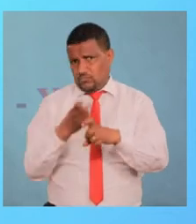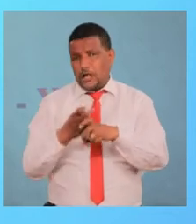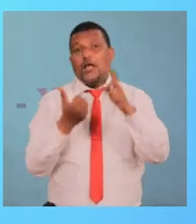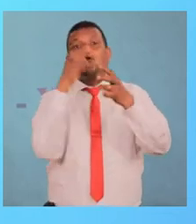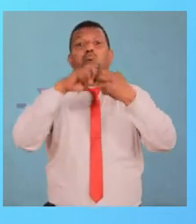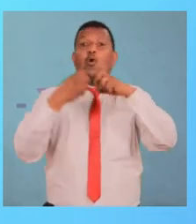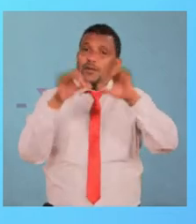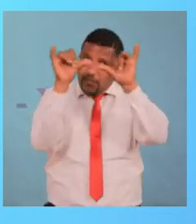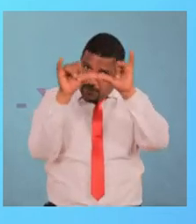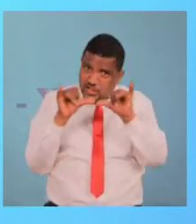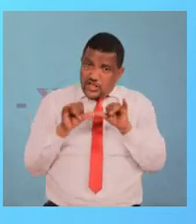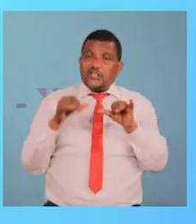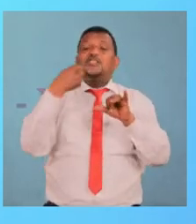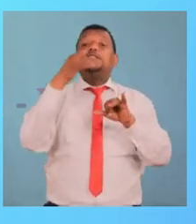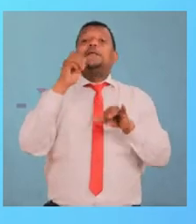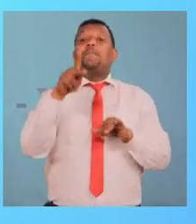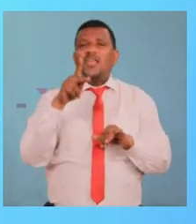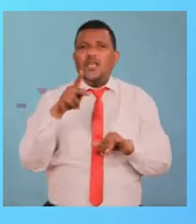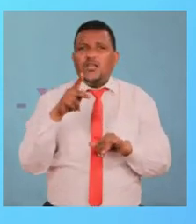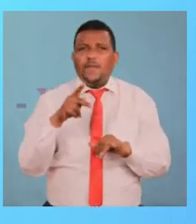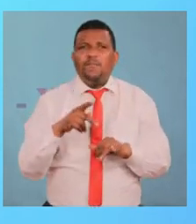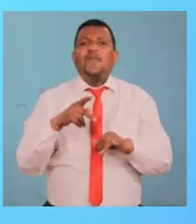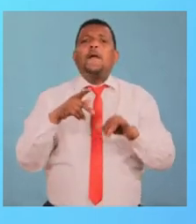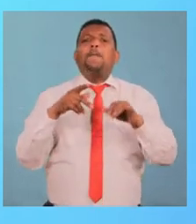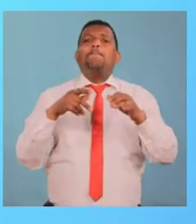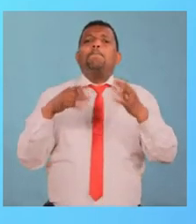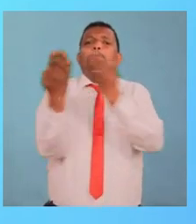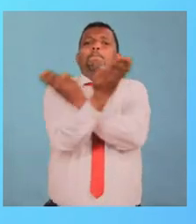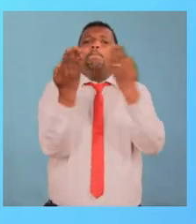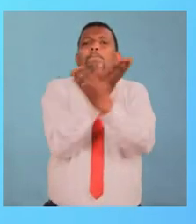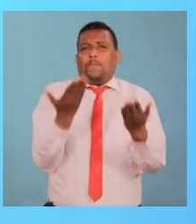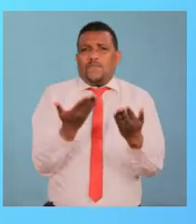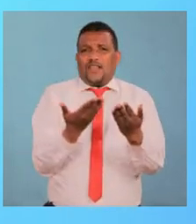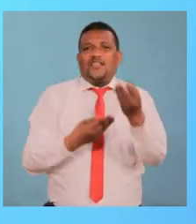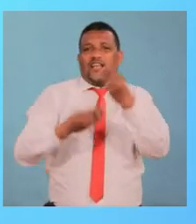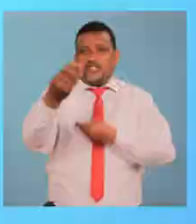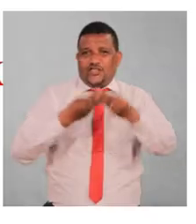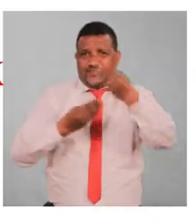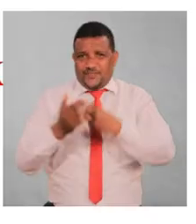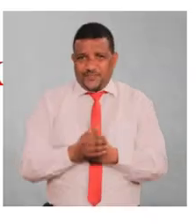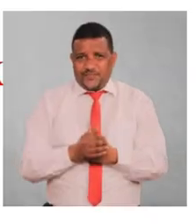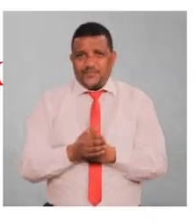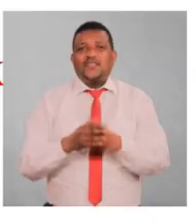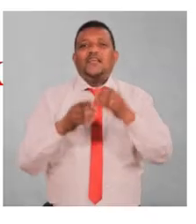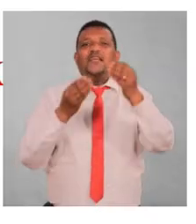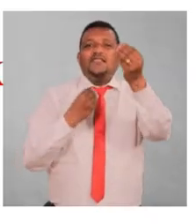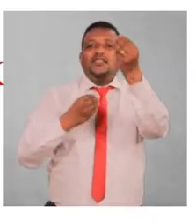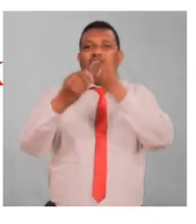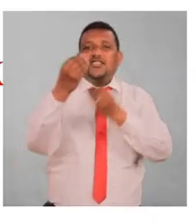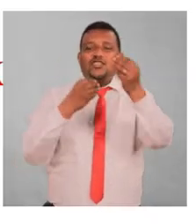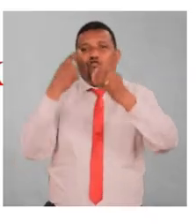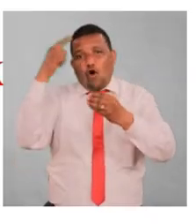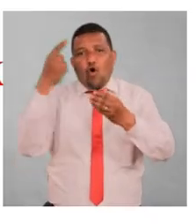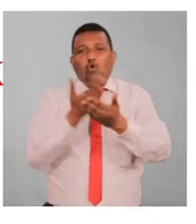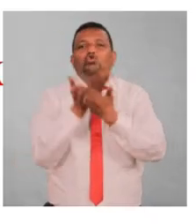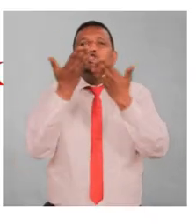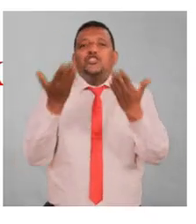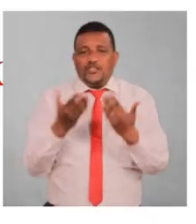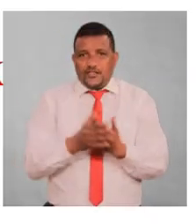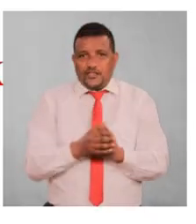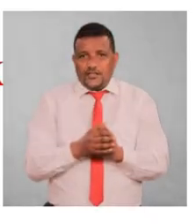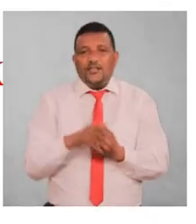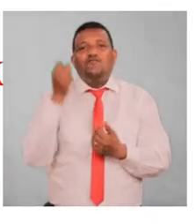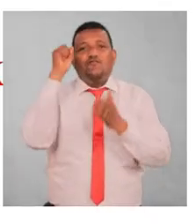प्रोबलम आफ मेजरिंग जिद्दी डैड तथा दक्षिण भारत दक्षिण ऐज ट्रेडिंग फॉर